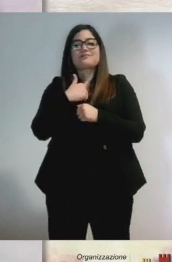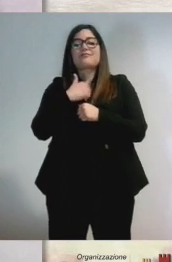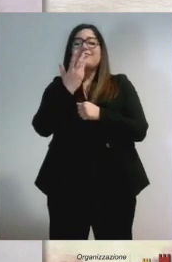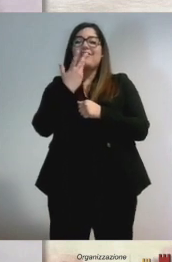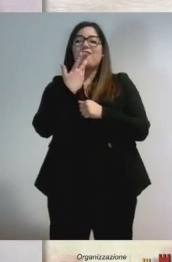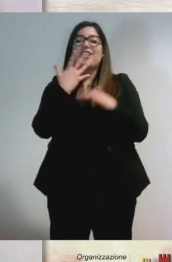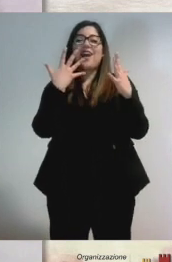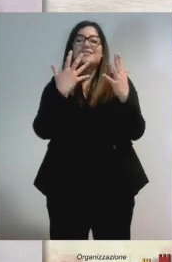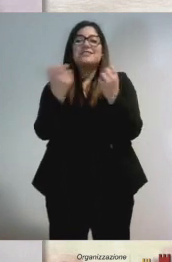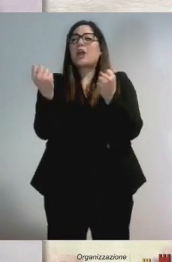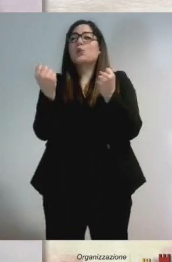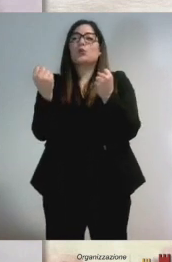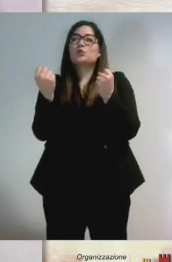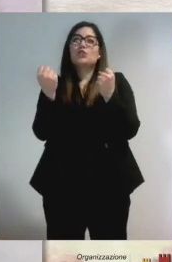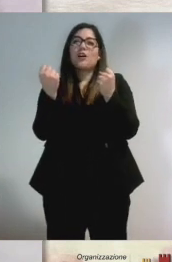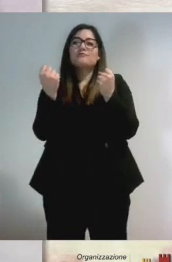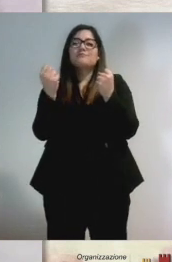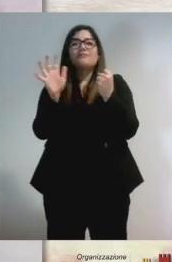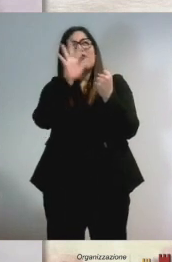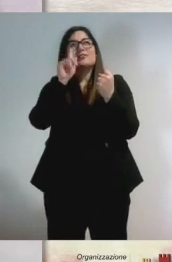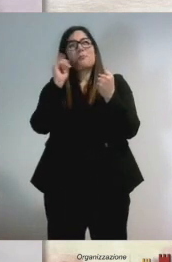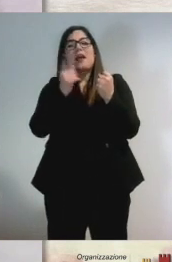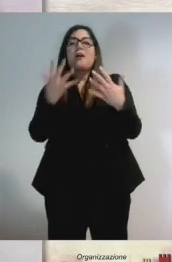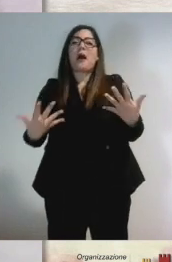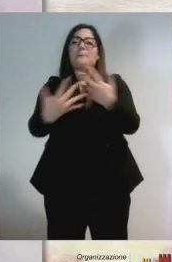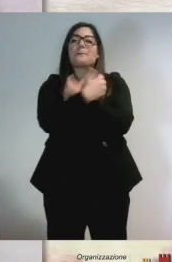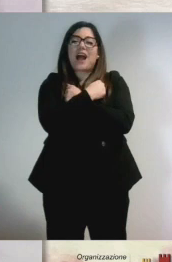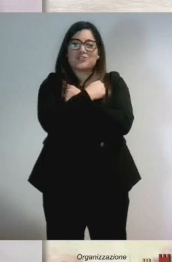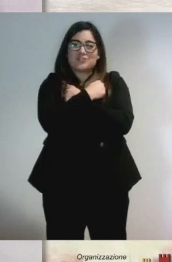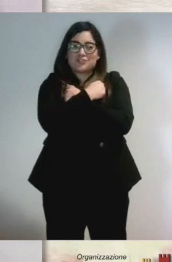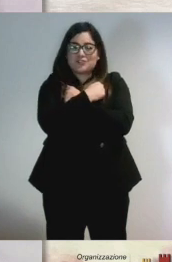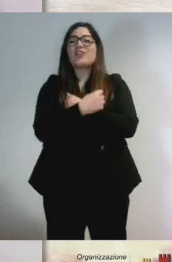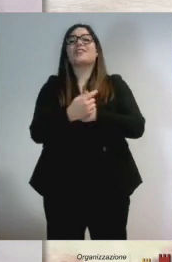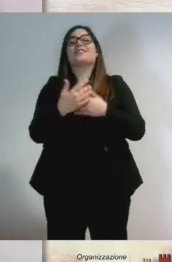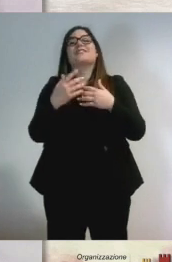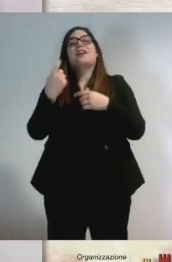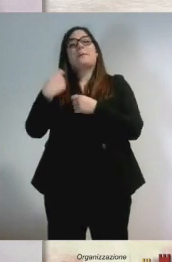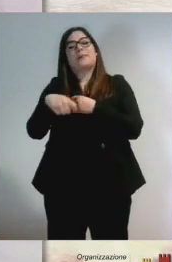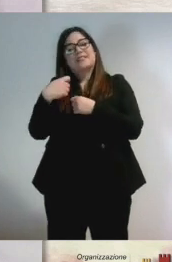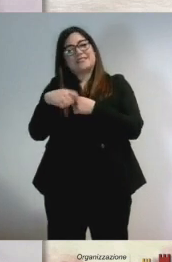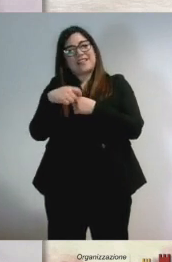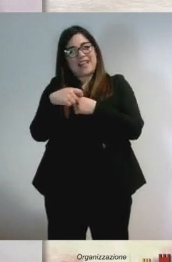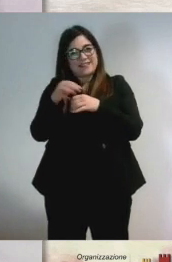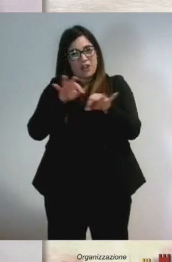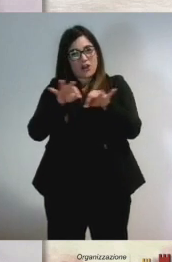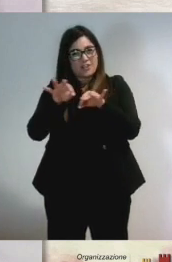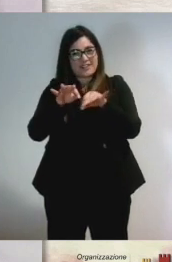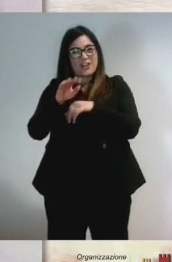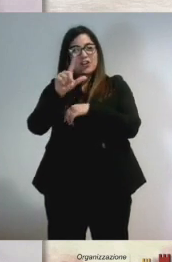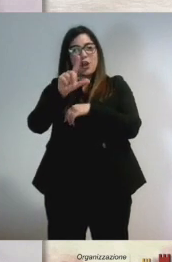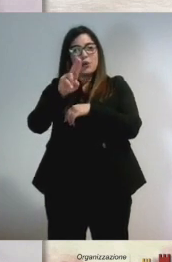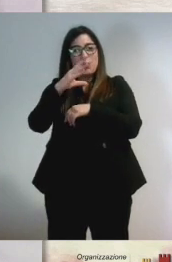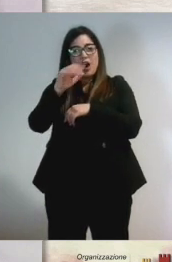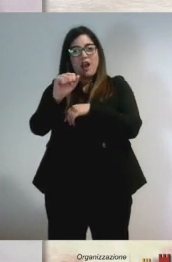ma forse meglio Un abbraccio Un abbraccio a presidente al coordinatore del lanci giovani a Luca Baroncini che insieme